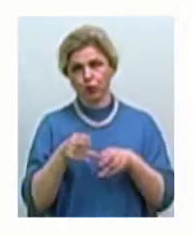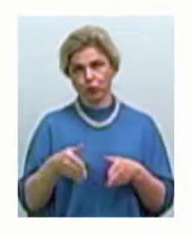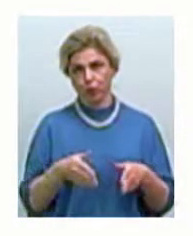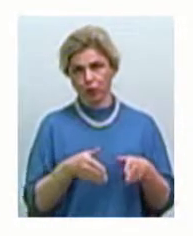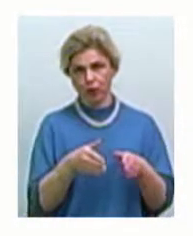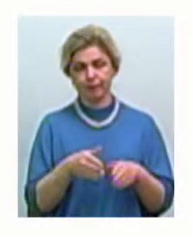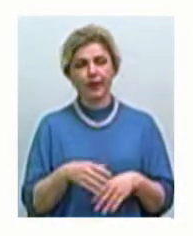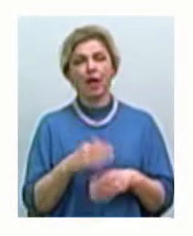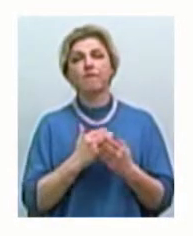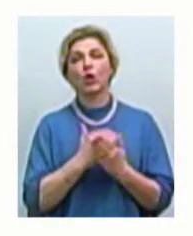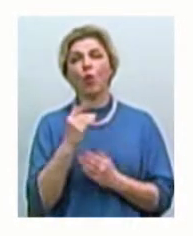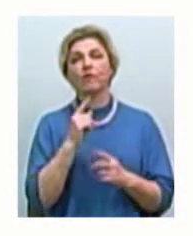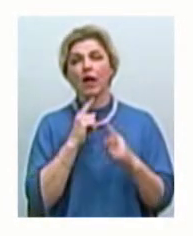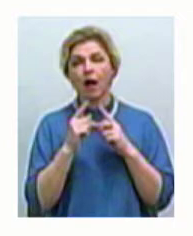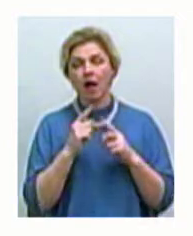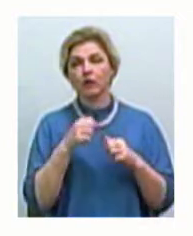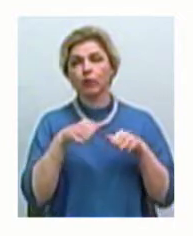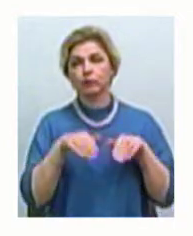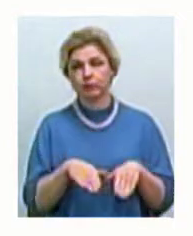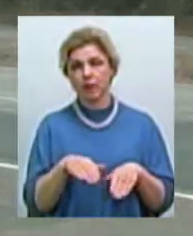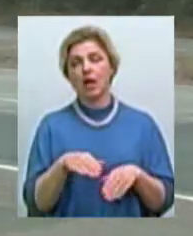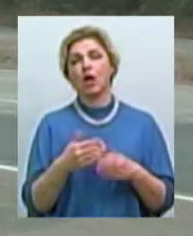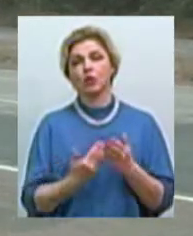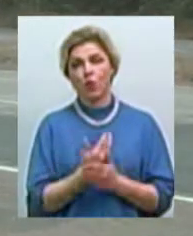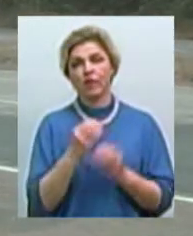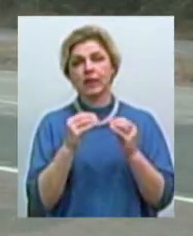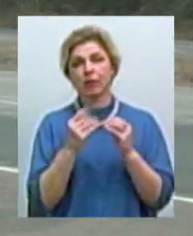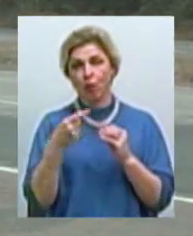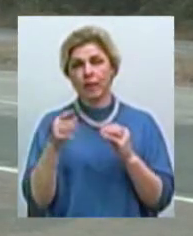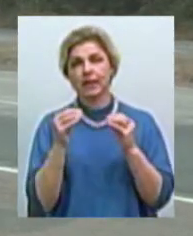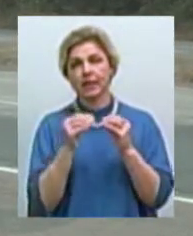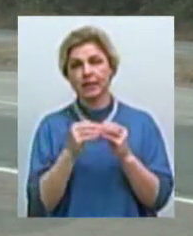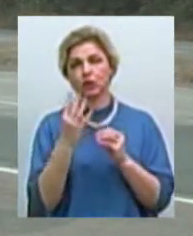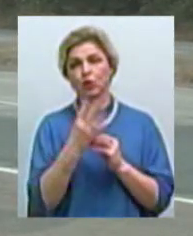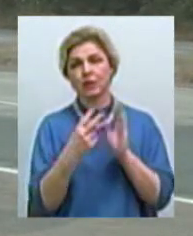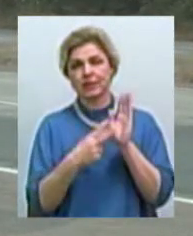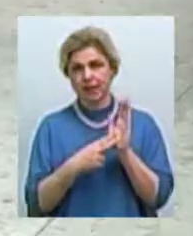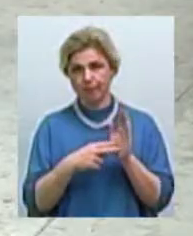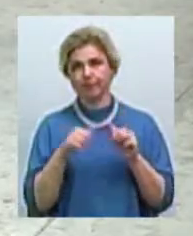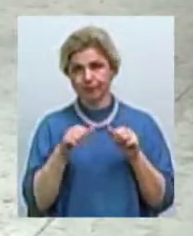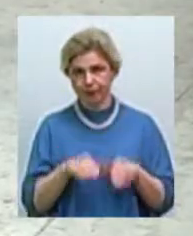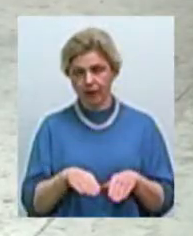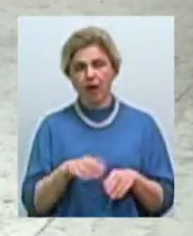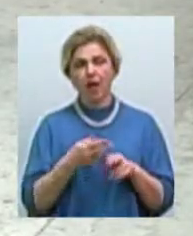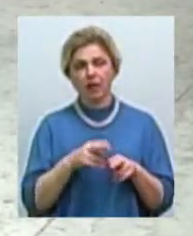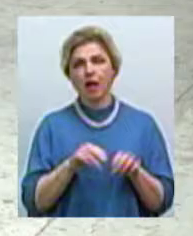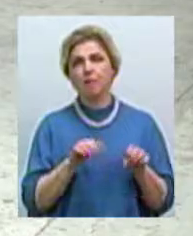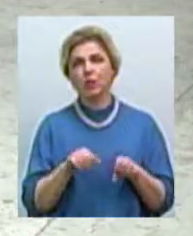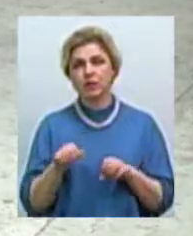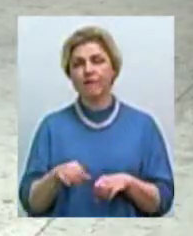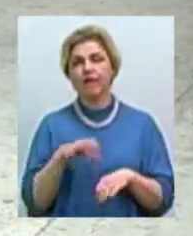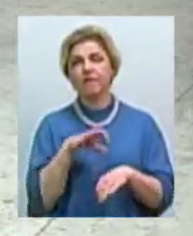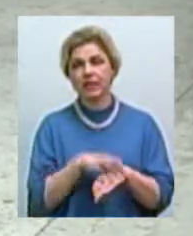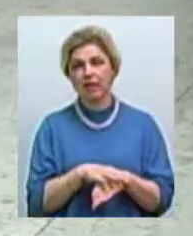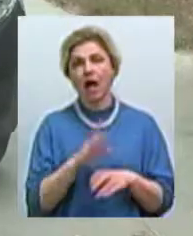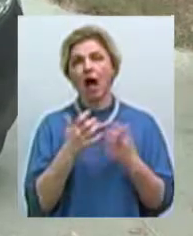прийняла в першому читанні законопроєкт номер 1047, який запроваджує можливість фіксації в автоматичному режимі. Поки